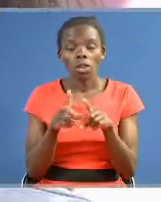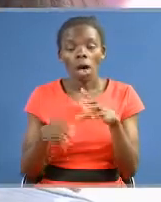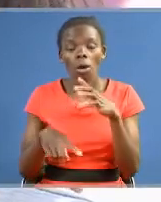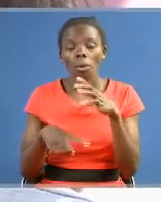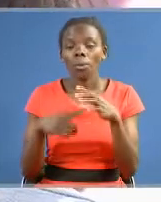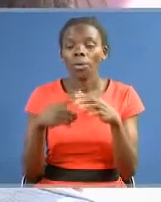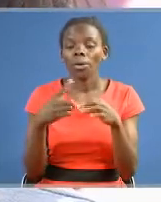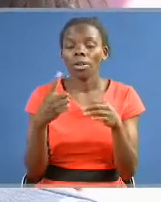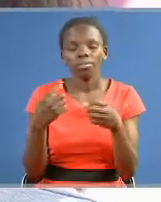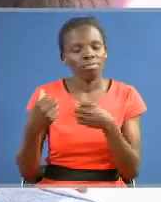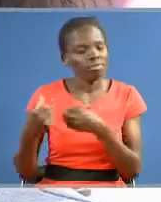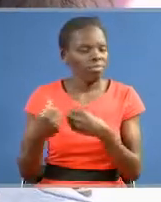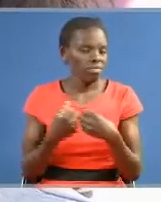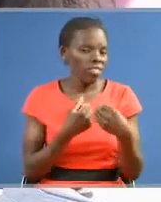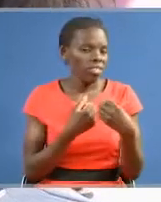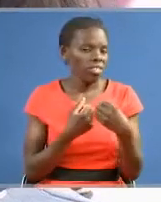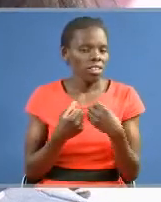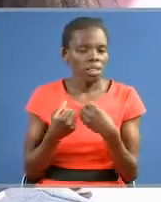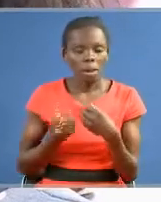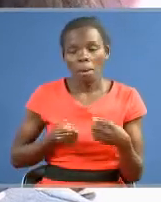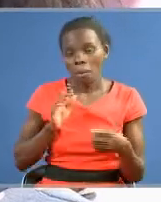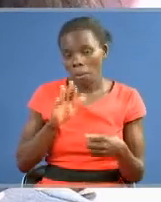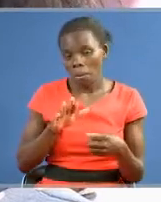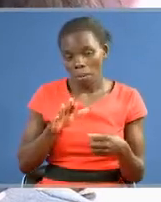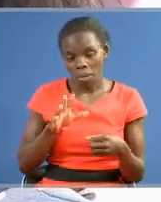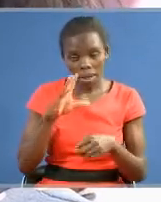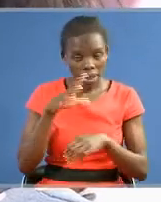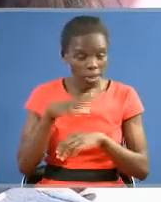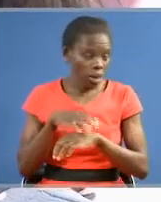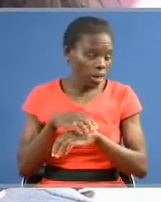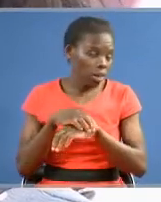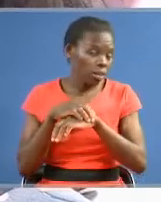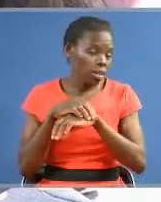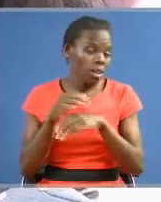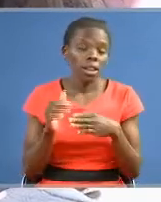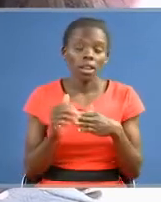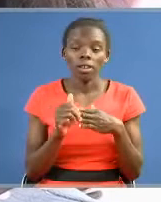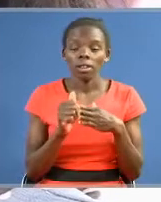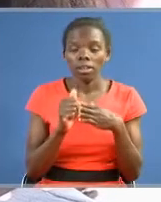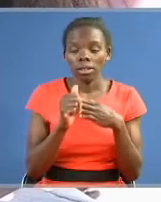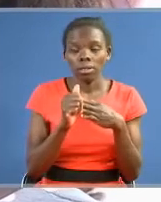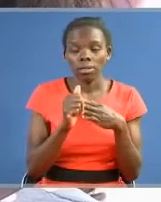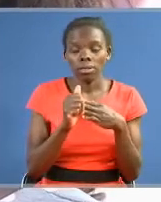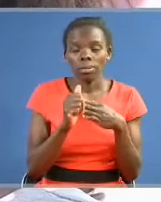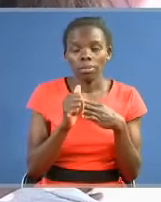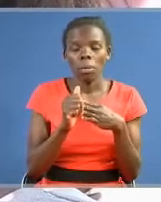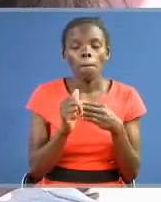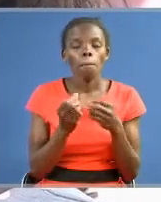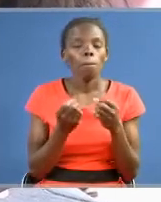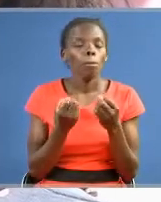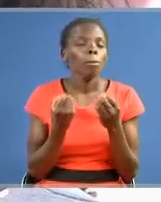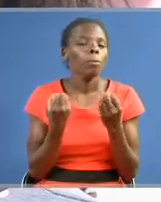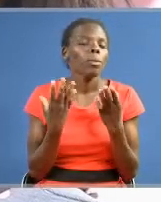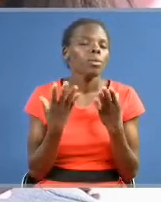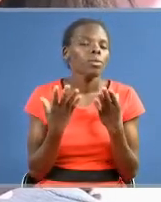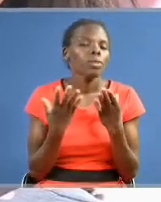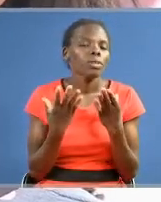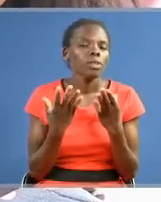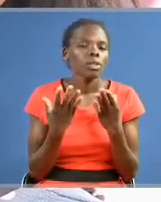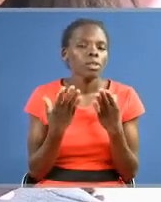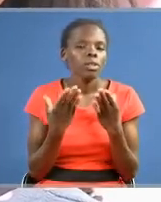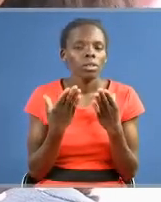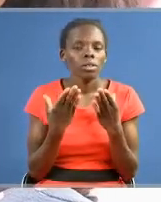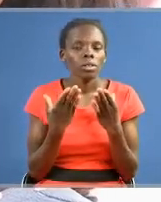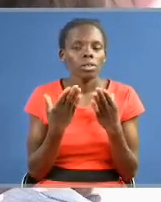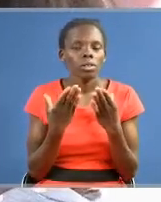victories. The challenges that women get in leadership, mostly is to